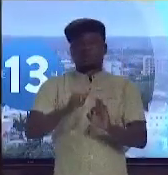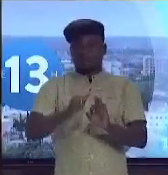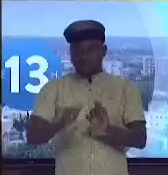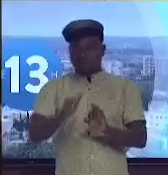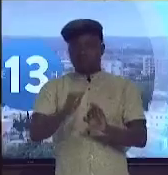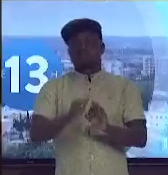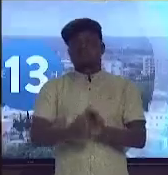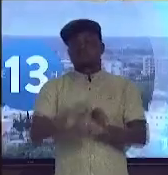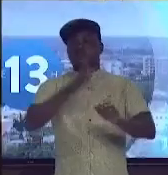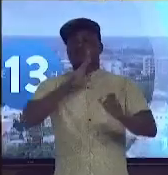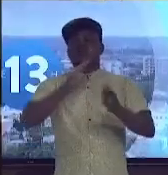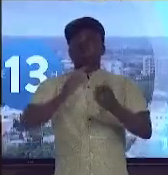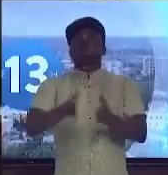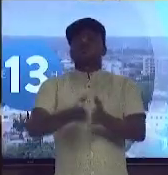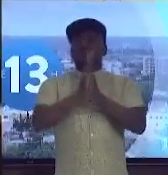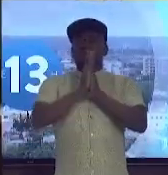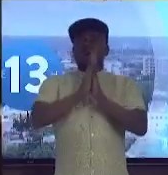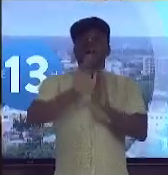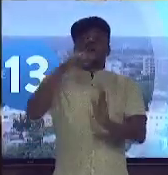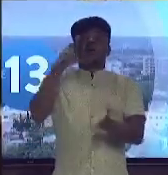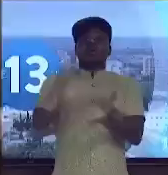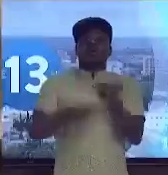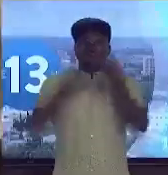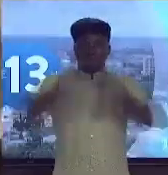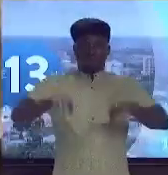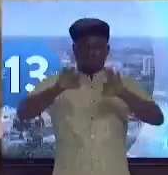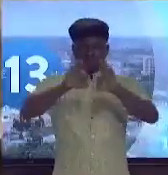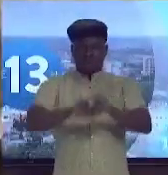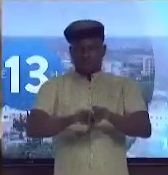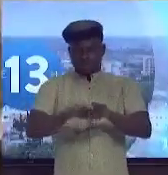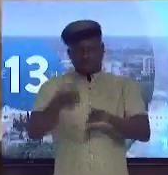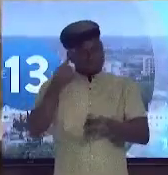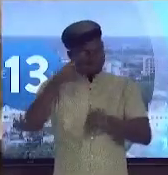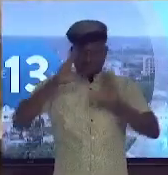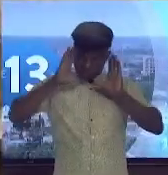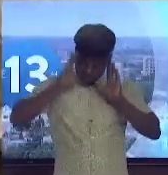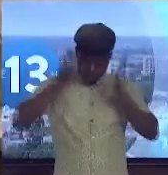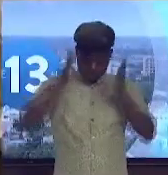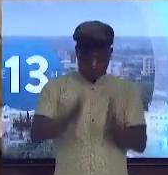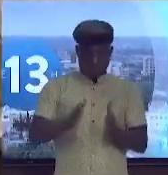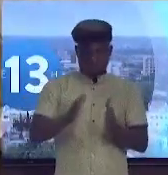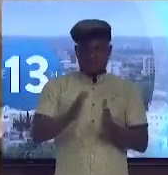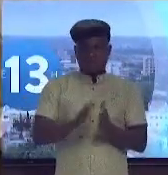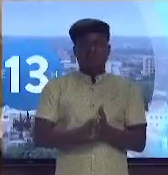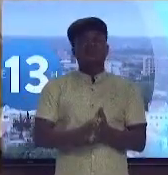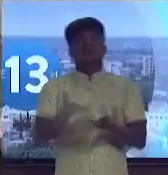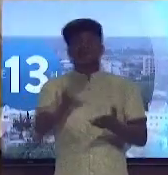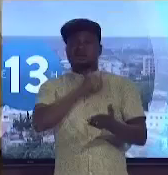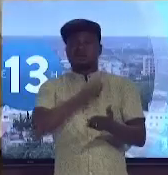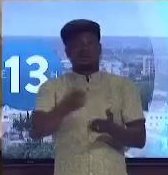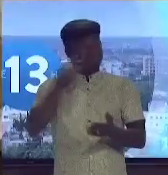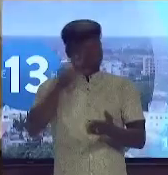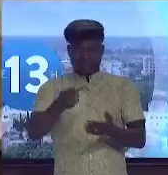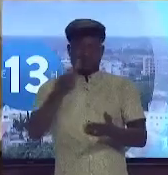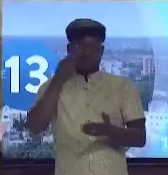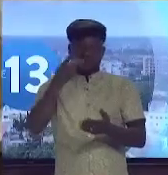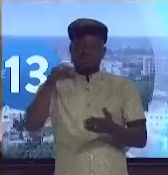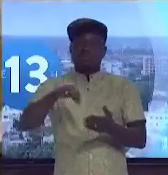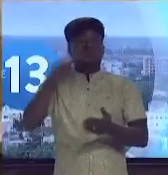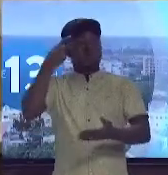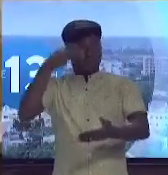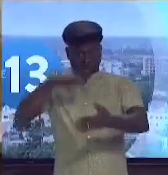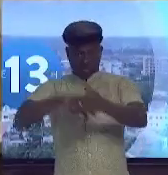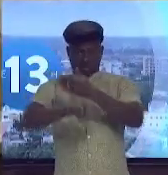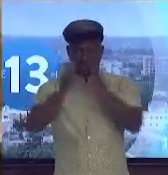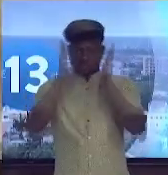de la fête de Mauloud en islam. Les musulmans disaient que les prophètes étaient tout pour eux, donc c'est bon de fêter